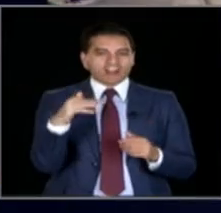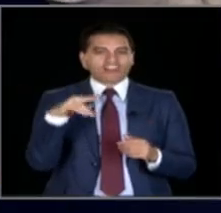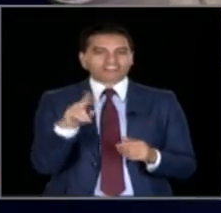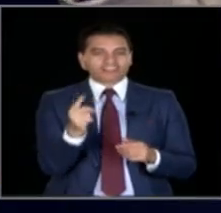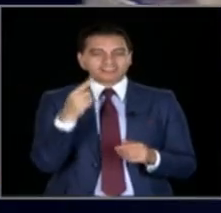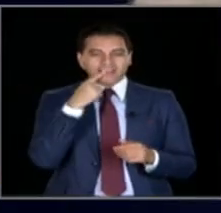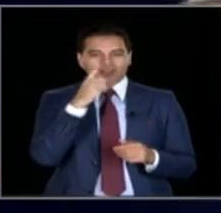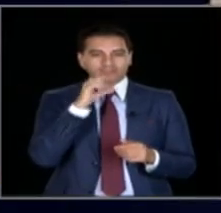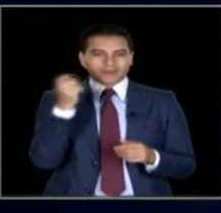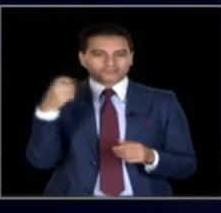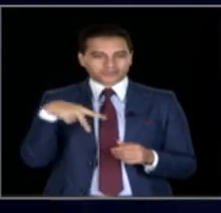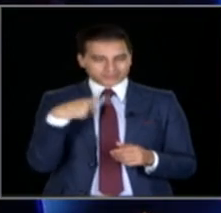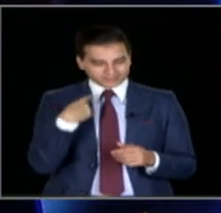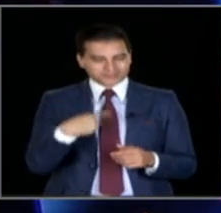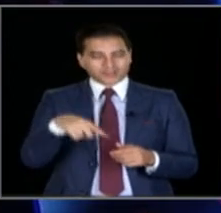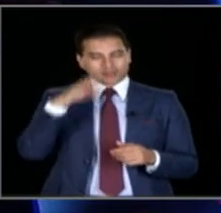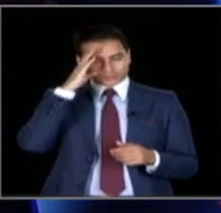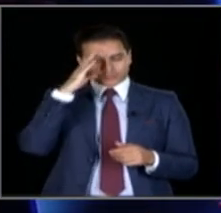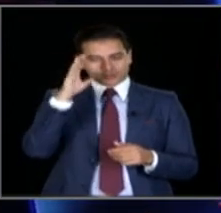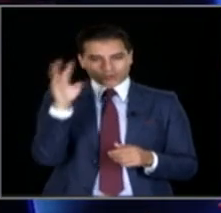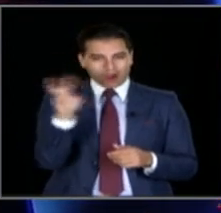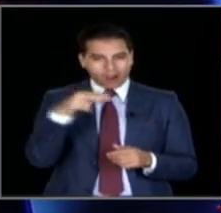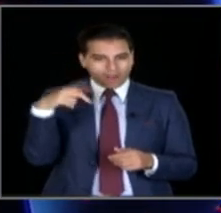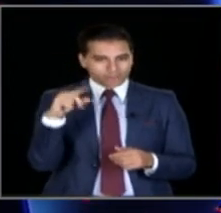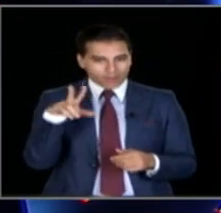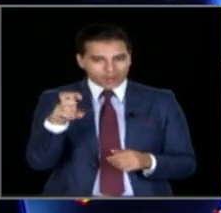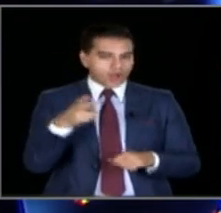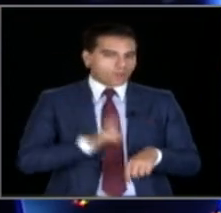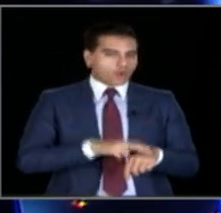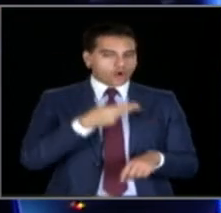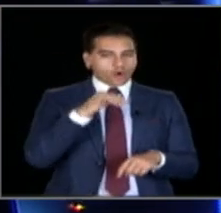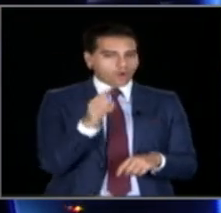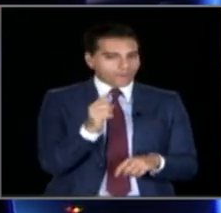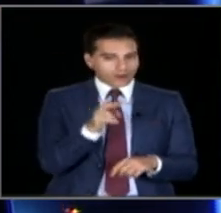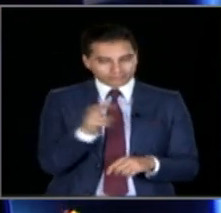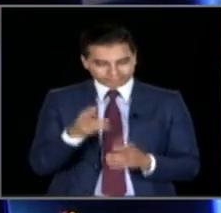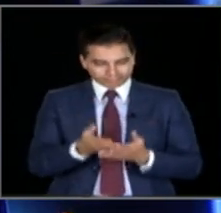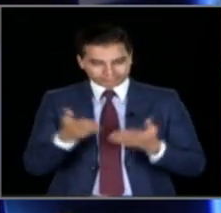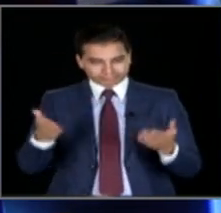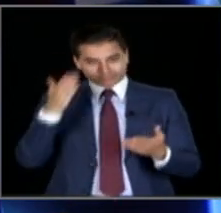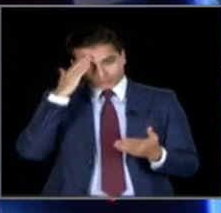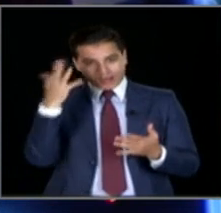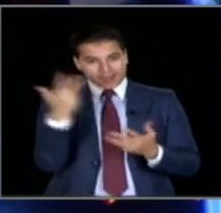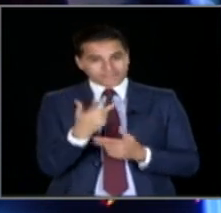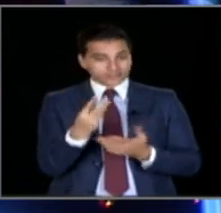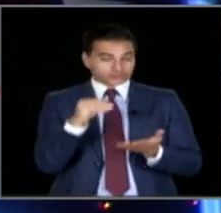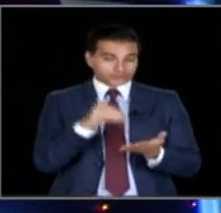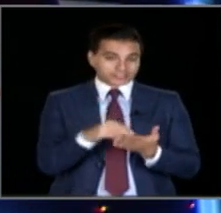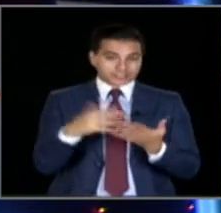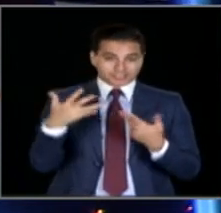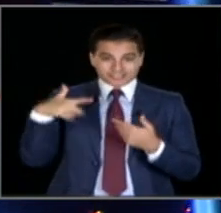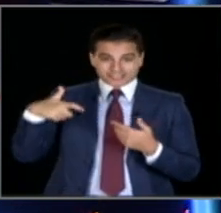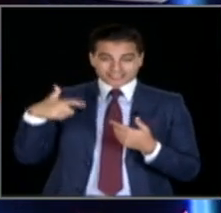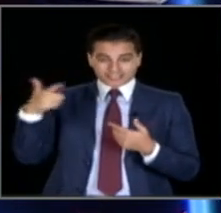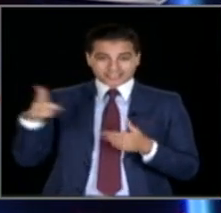1935. تفضلوا. شكرا لعبد الله والعمر. لعمر وعبد الله 20 نقطة.